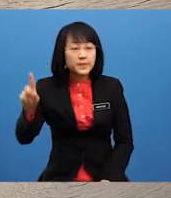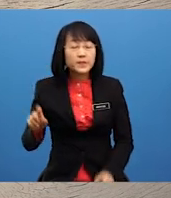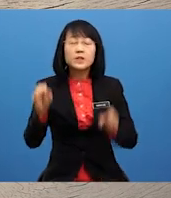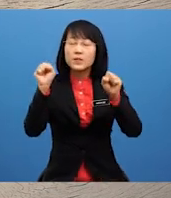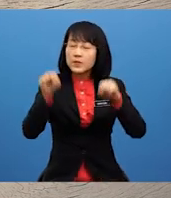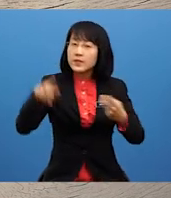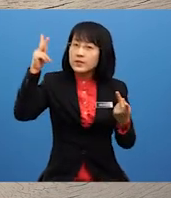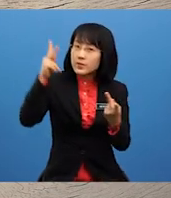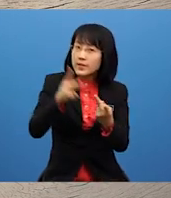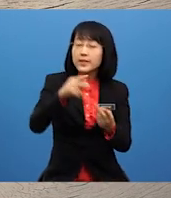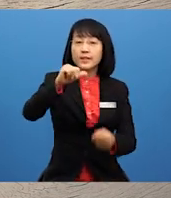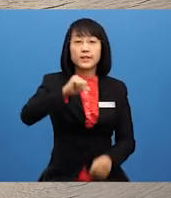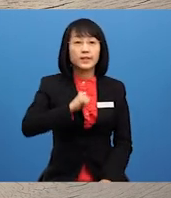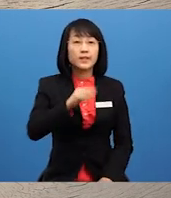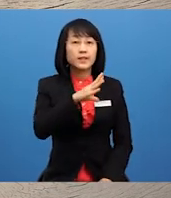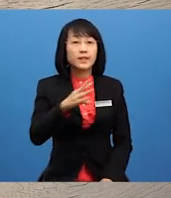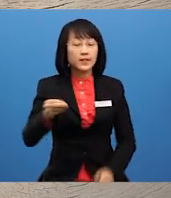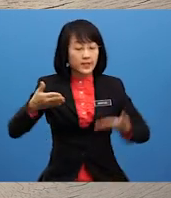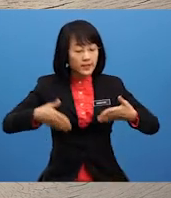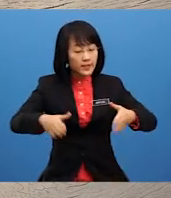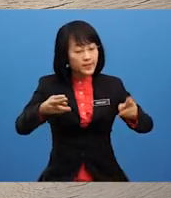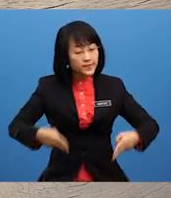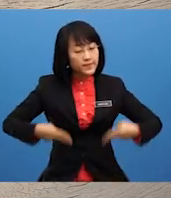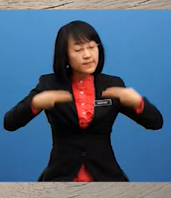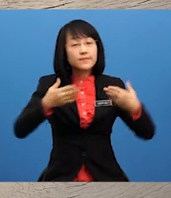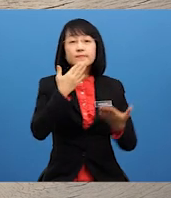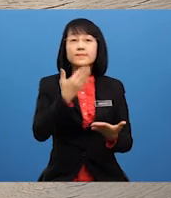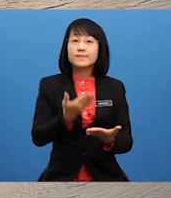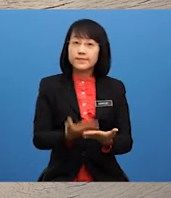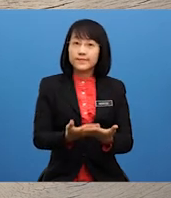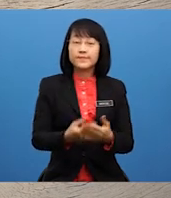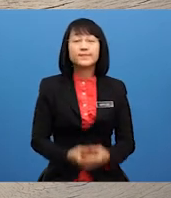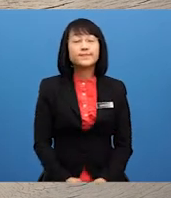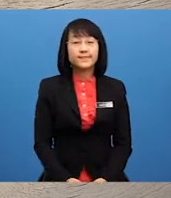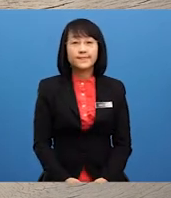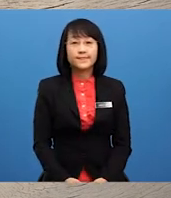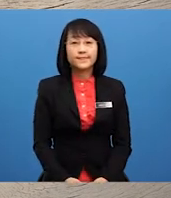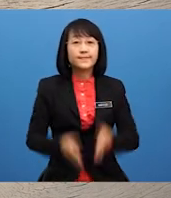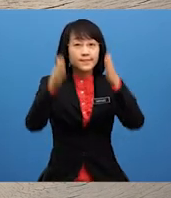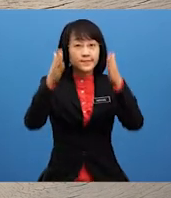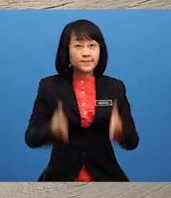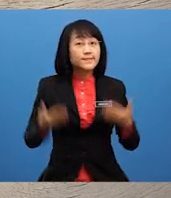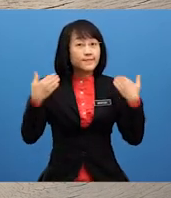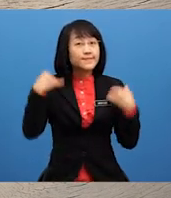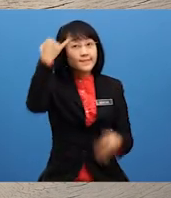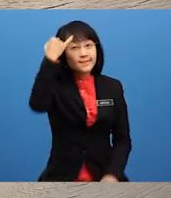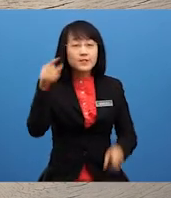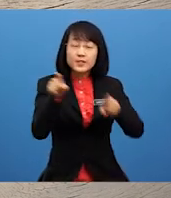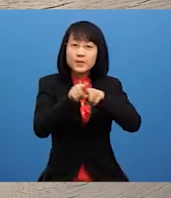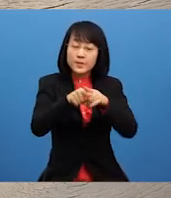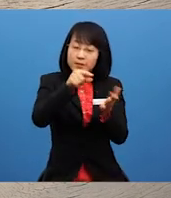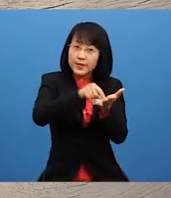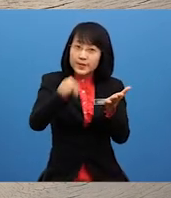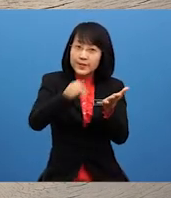dapat menyesuaikan diri dan menjalani kehidupan yang baik. Justeru, orang yang berilmu umpama sebiji benih,